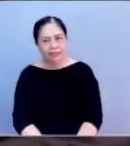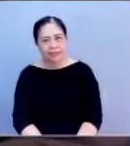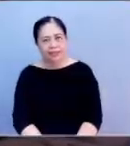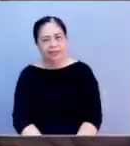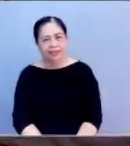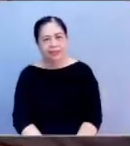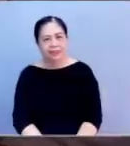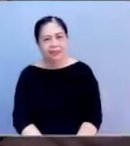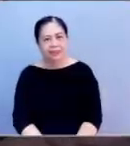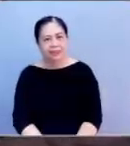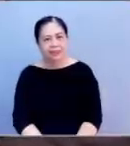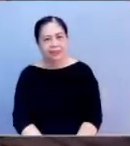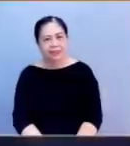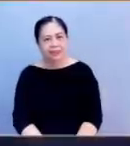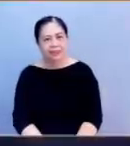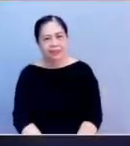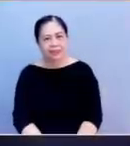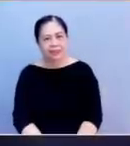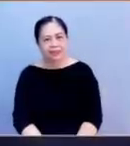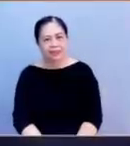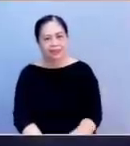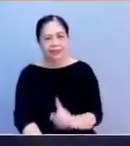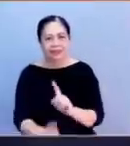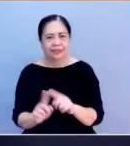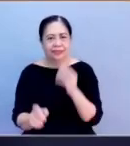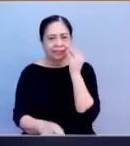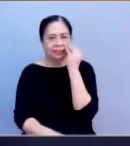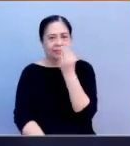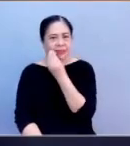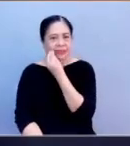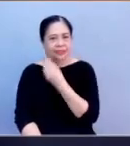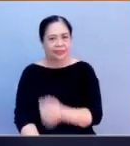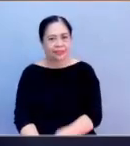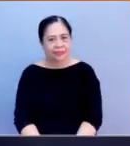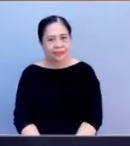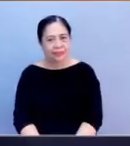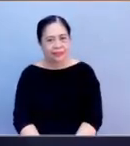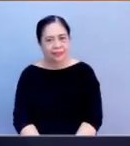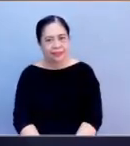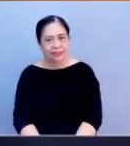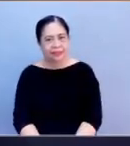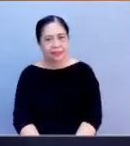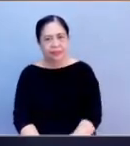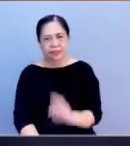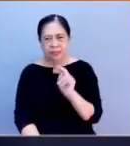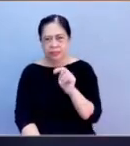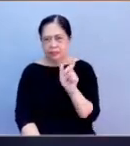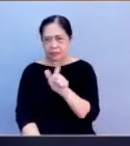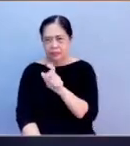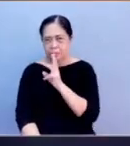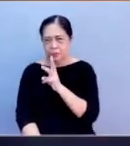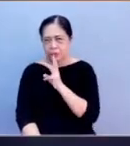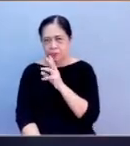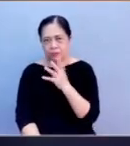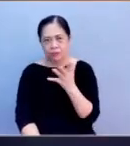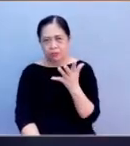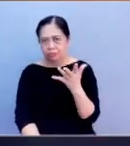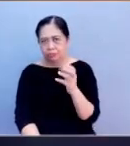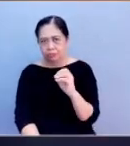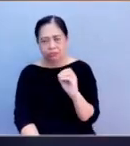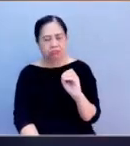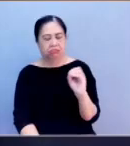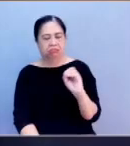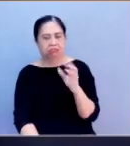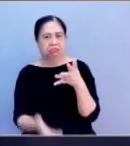ang galing. May mga flowers. Ay, ang galing. Eto ba, may ano to, may maintenance? Like, kailangan mo mag-spray ng tubig from time to time? Hindi naman po. Hindi na